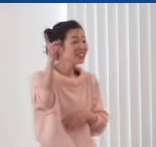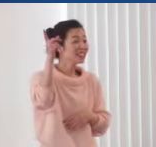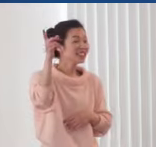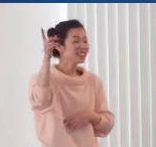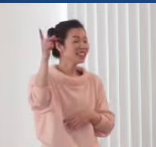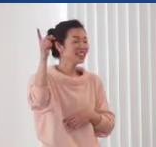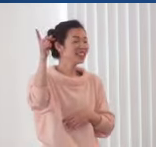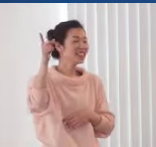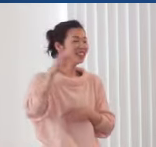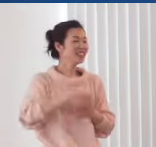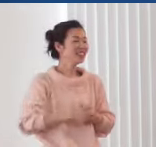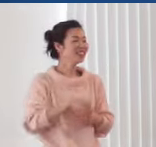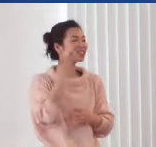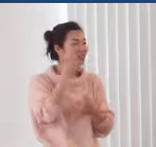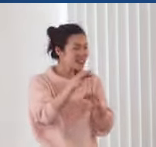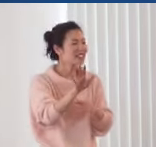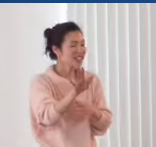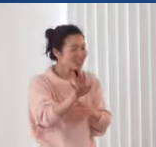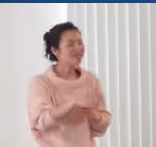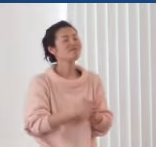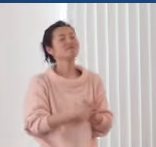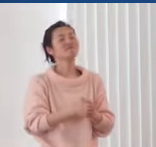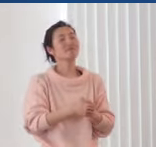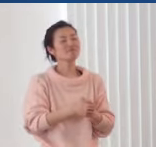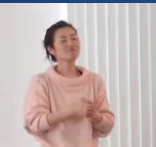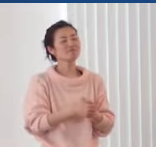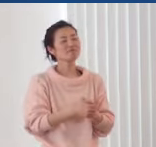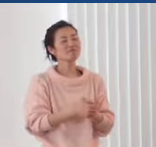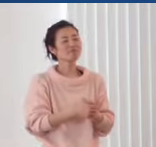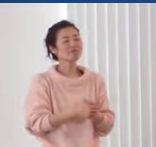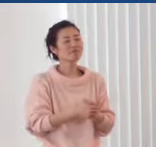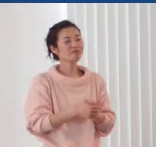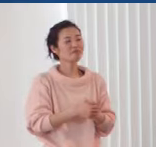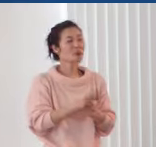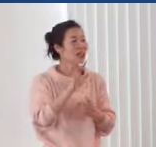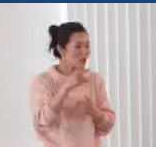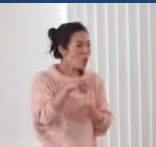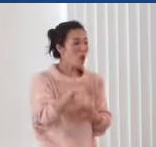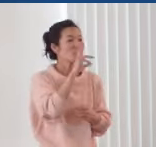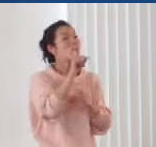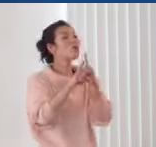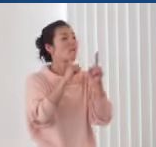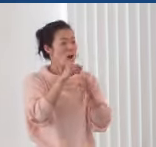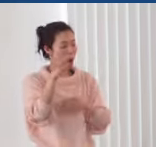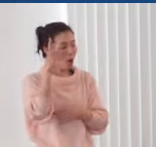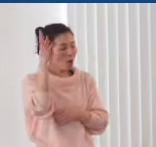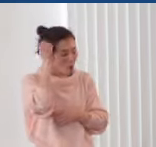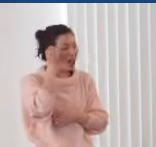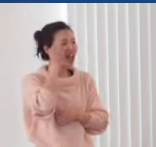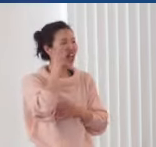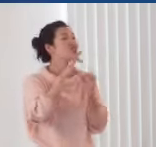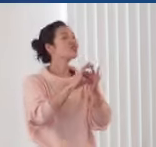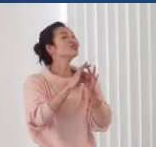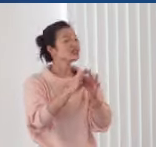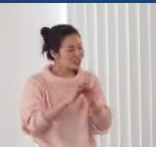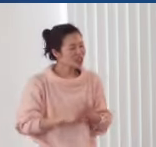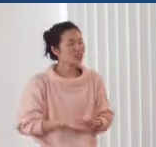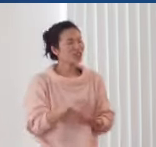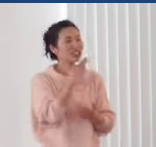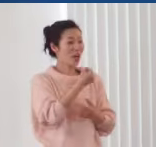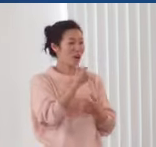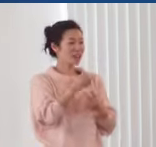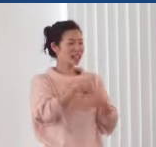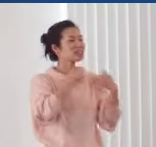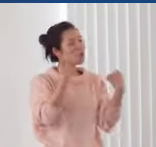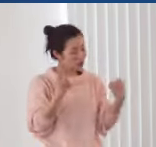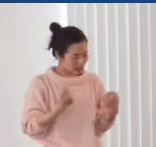この御言葉を私たちは口ずさみつつね、時にそれは幸せな気持ちで、時